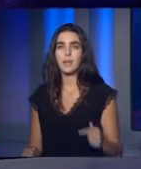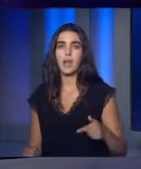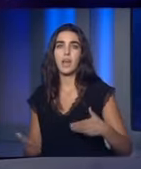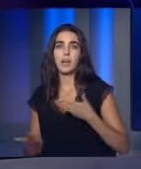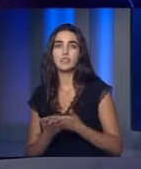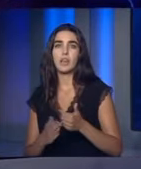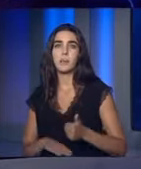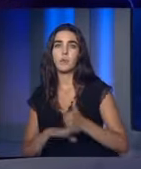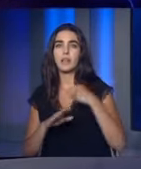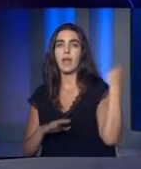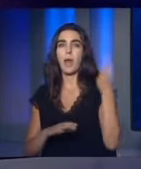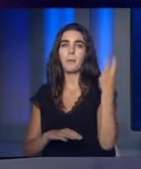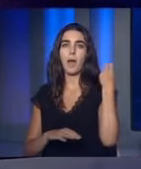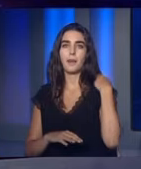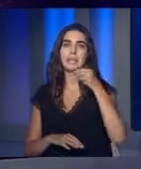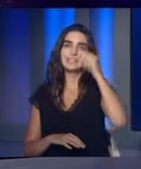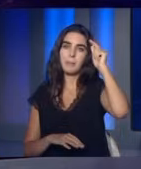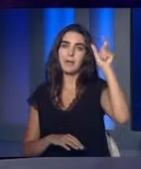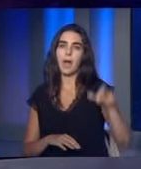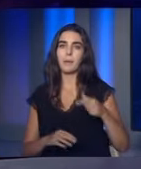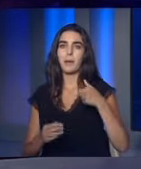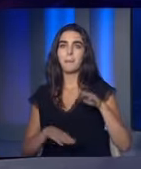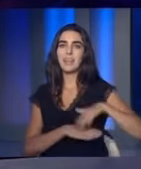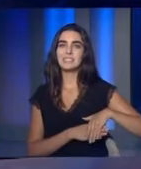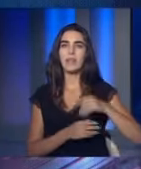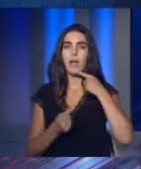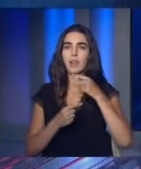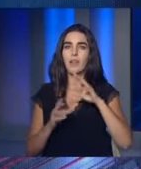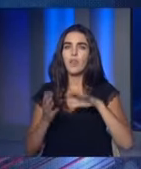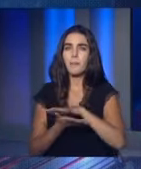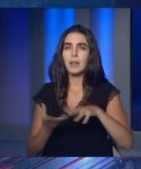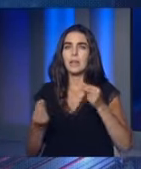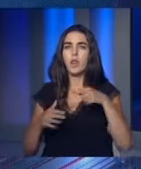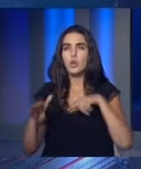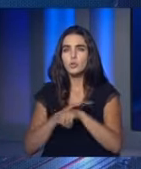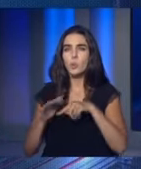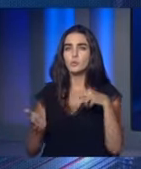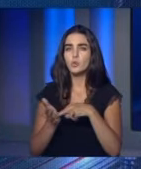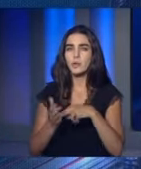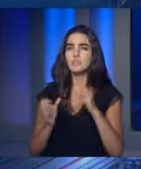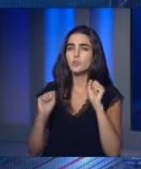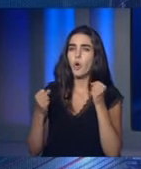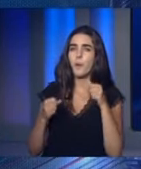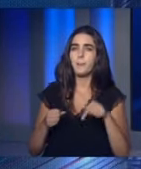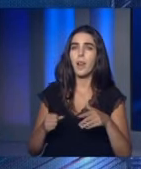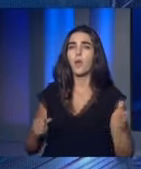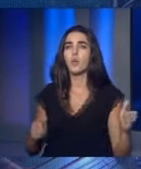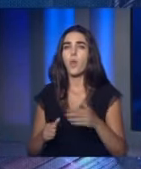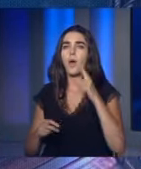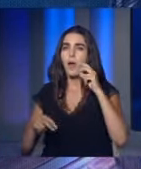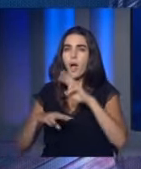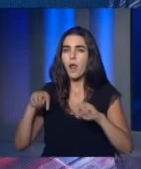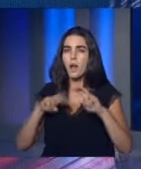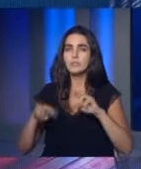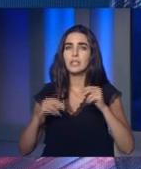أشار مدير عام الأمن العام بالإنابة اللواء الياس البيسري إلى أن أزمة بخامة النصوح السوري من